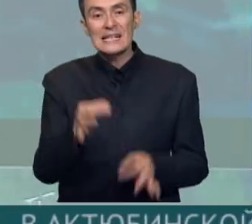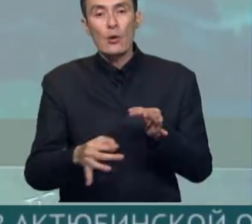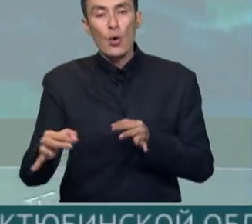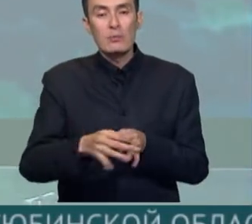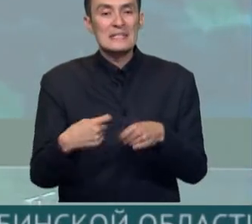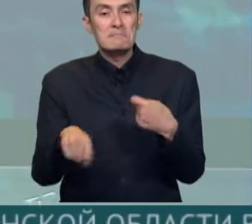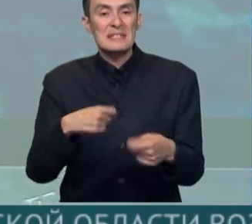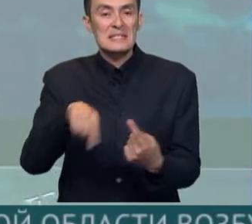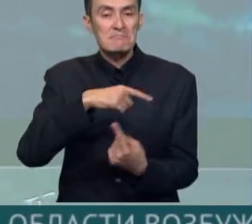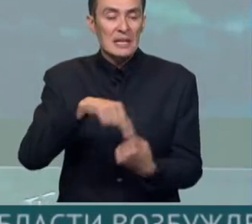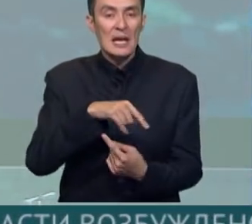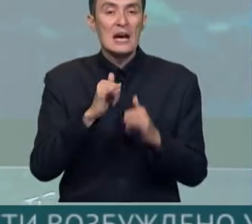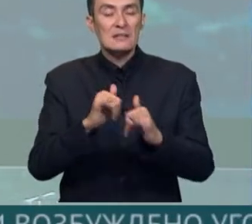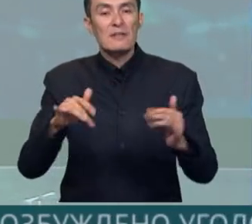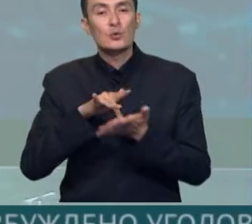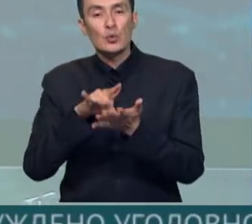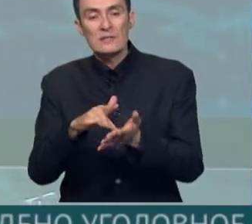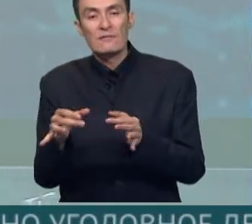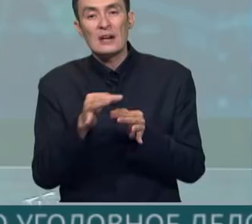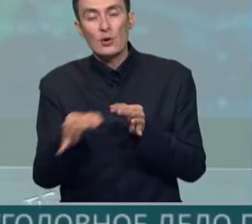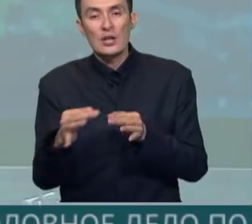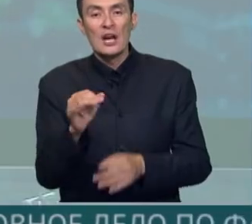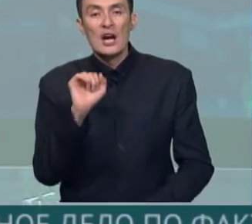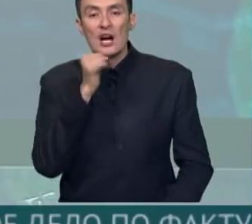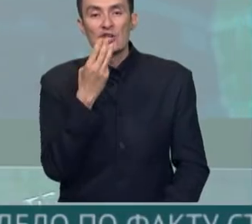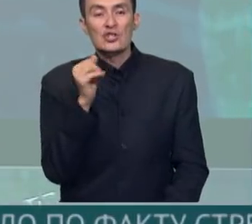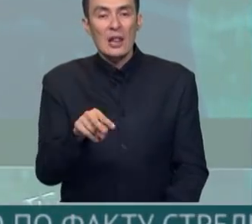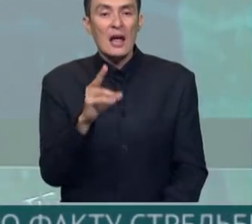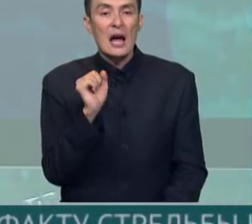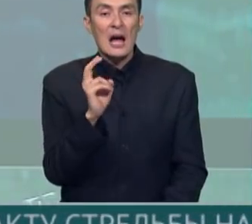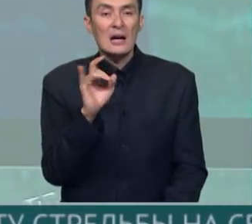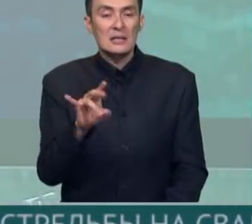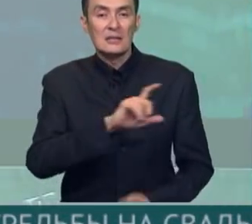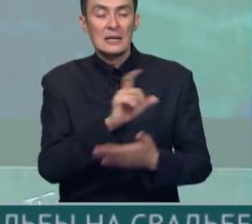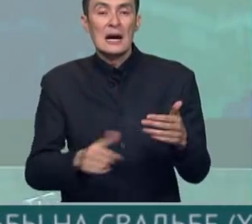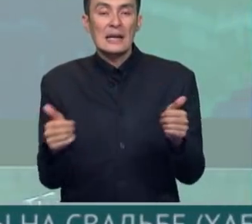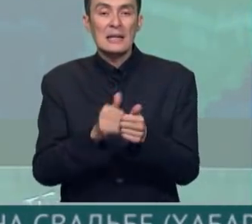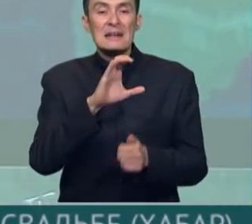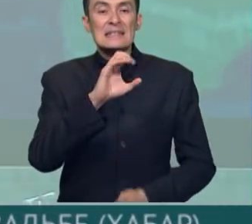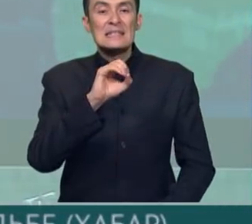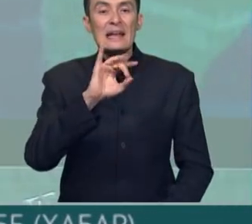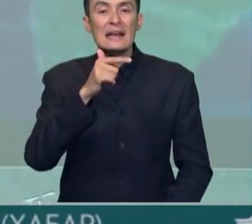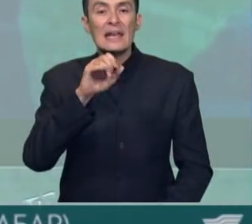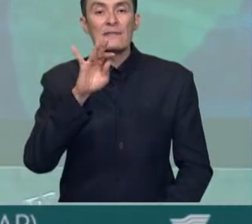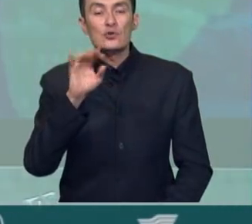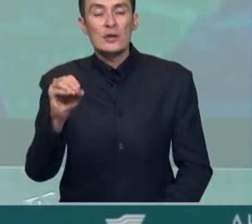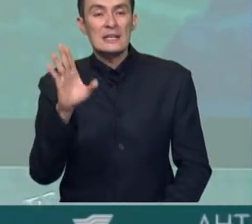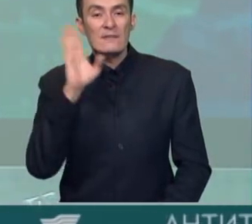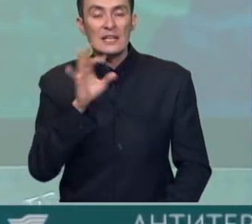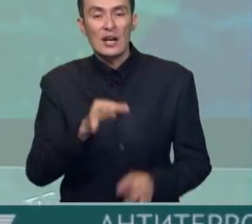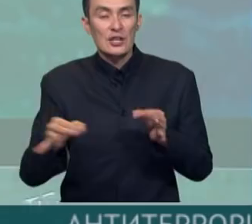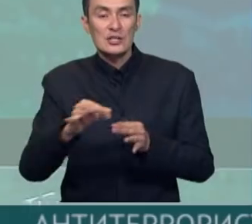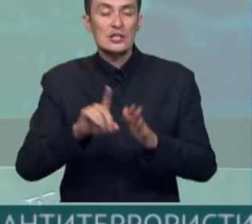местные бизнесмены развивают туризм. В районе Шал-Акына, неподалеку от Сергеевского водохранилища, началось